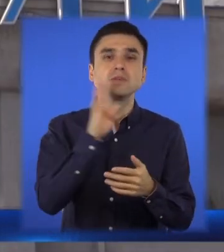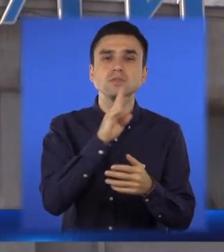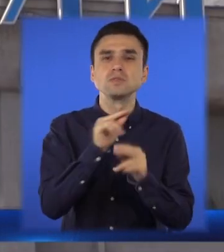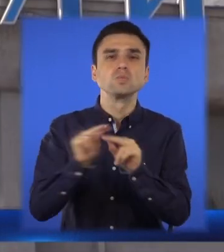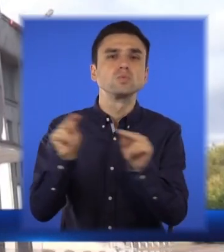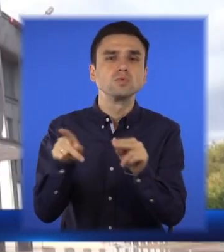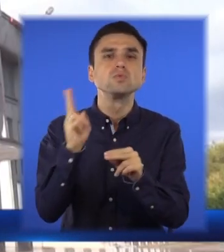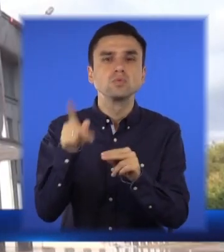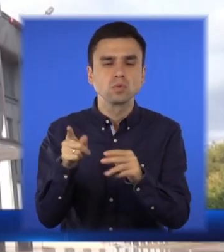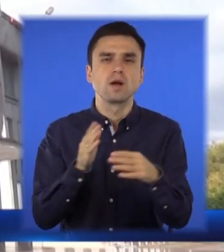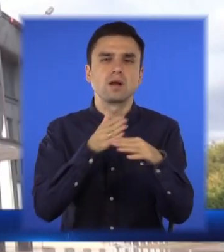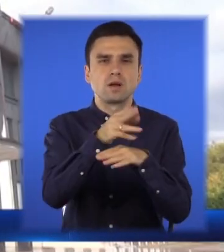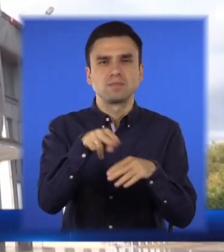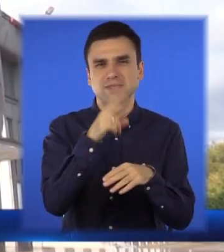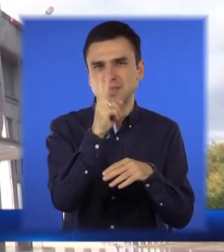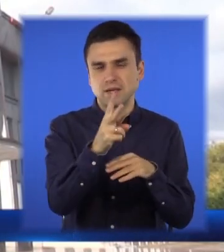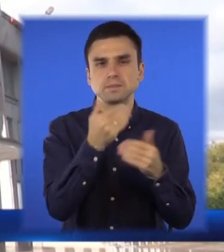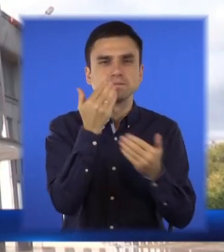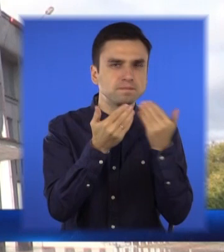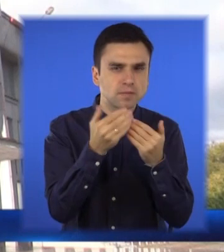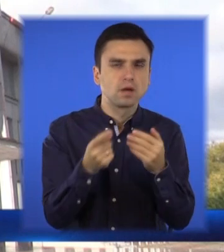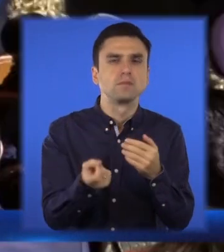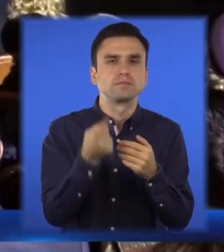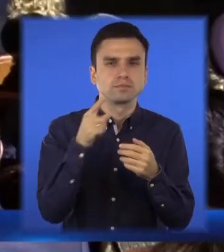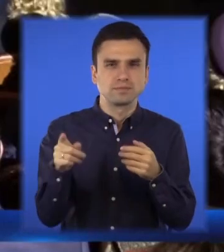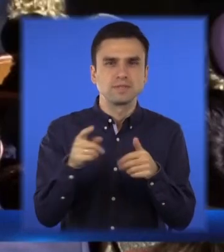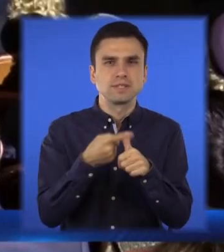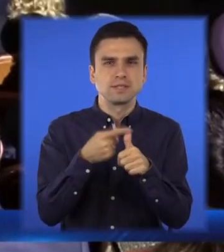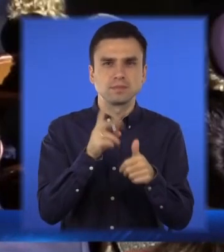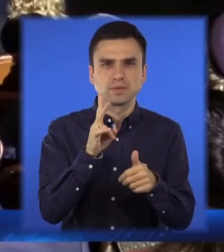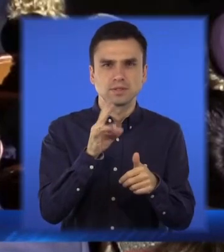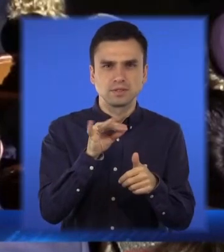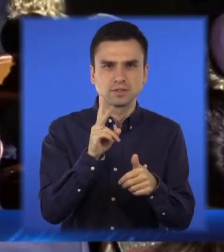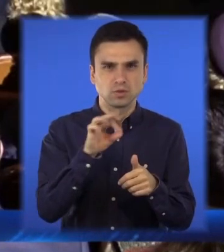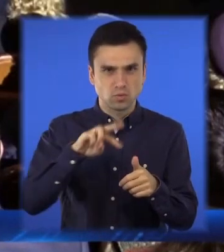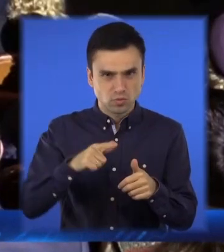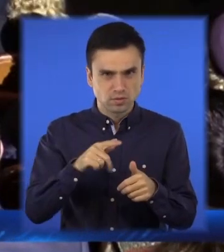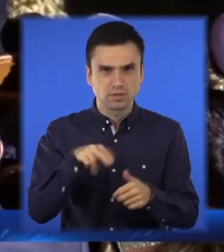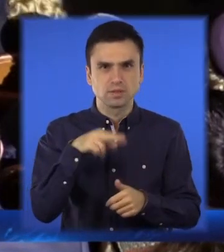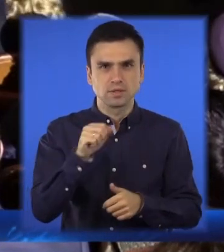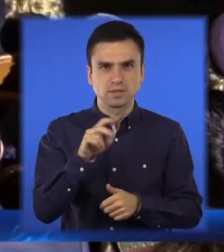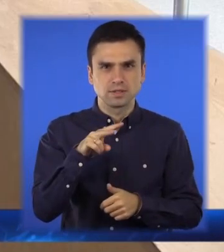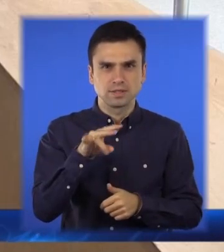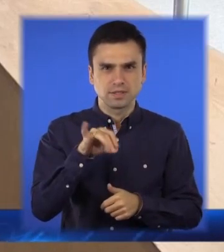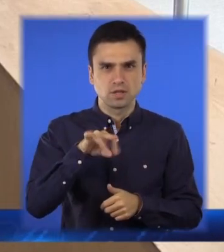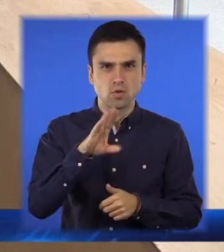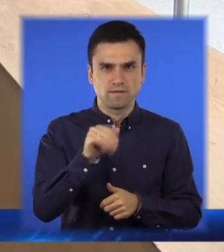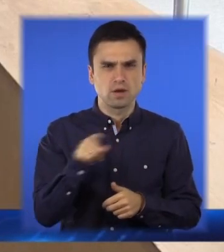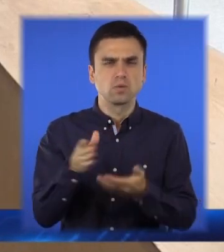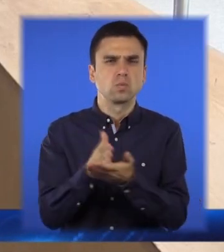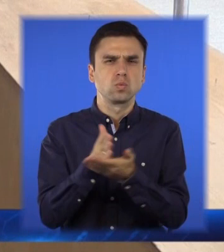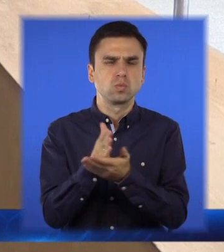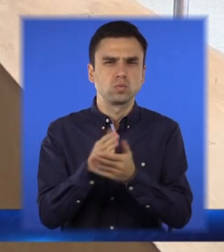особа Ікс, яка так відзначилась у парку, Ніколь Данилова. Жінка викладає танці вже аж 25 років. Хоч на